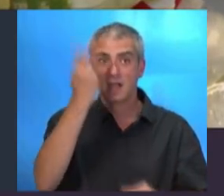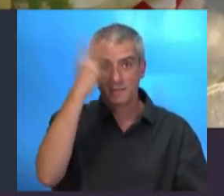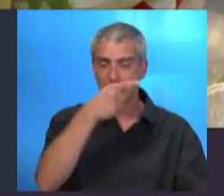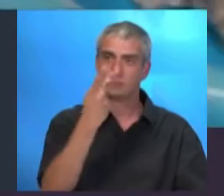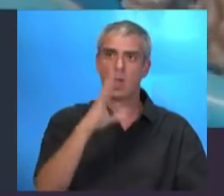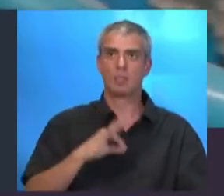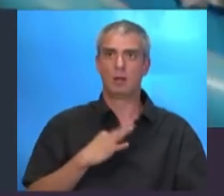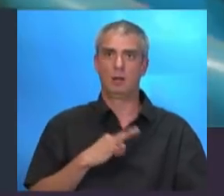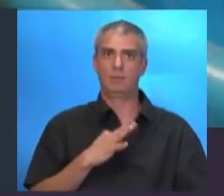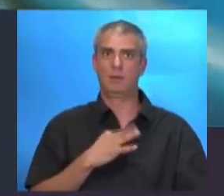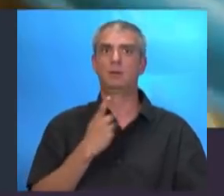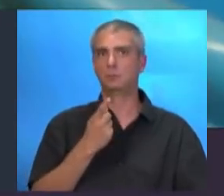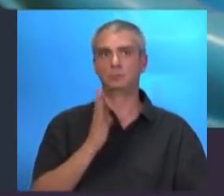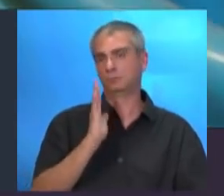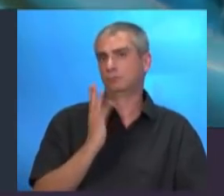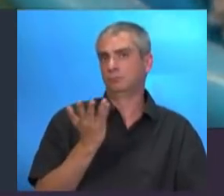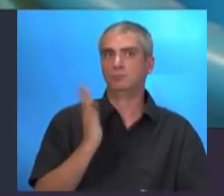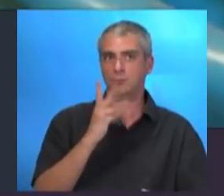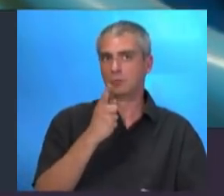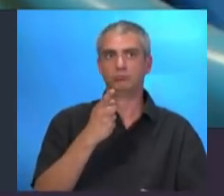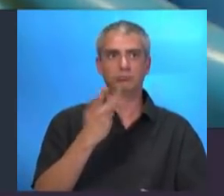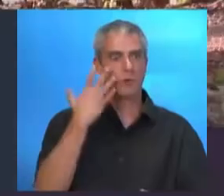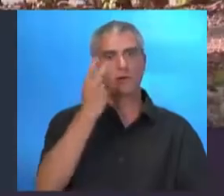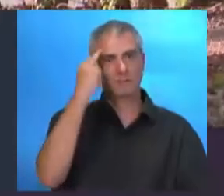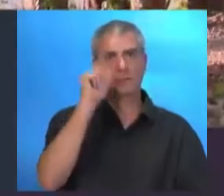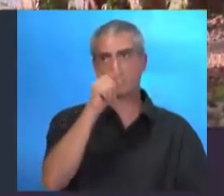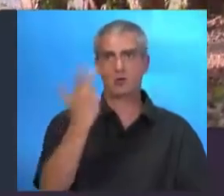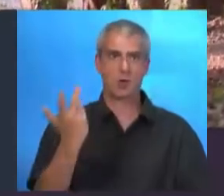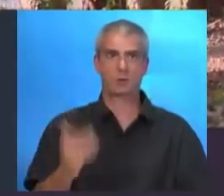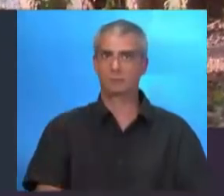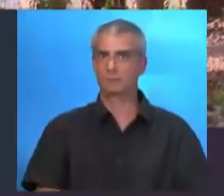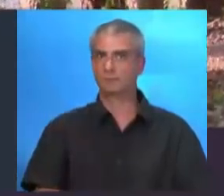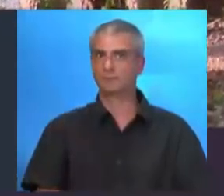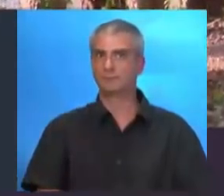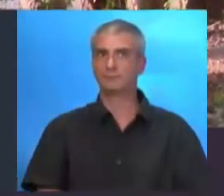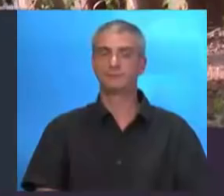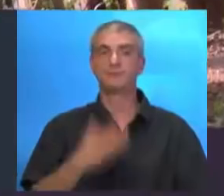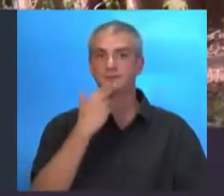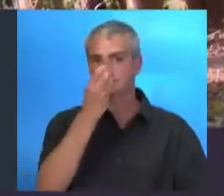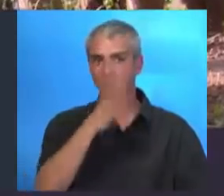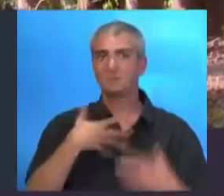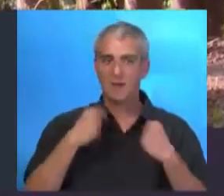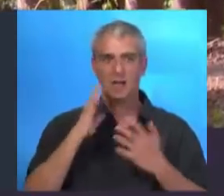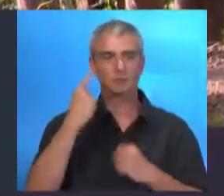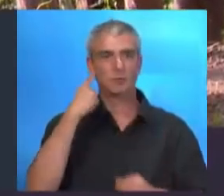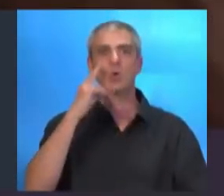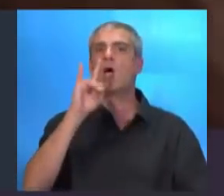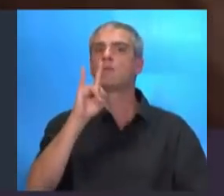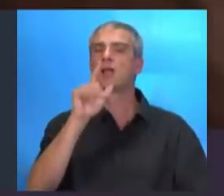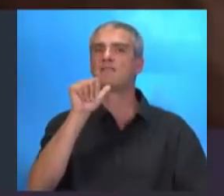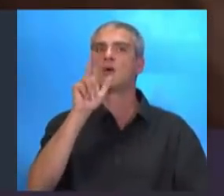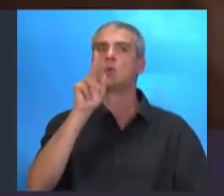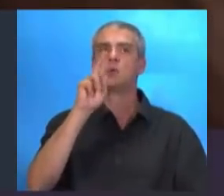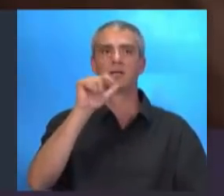יותר בריא, הם דווקא מאוד, מאוד אוהבים את הרעיון. חוצפה ישראלית בריאה, שמענו גם מחמוטל ואוריאל.